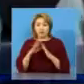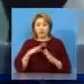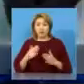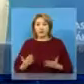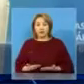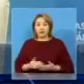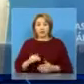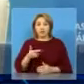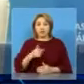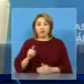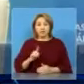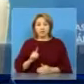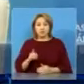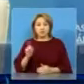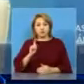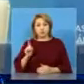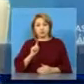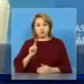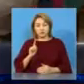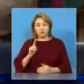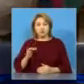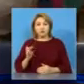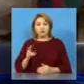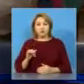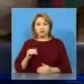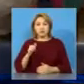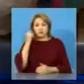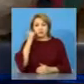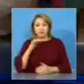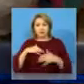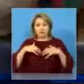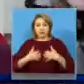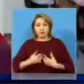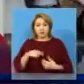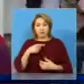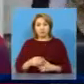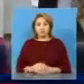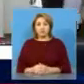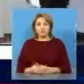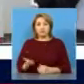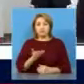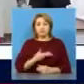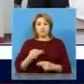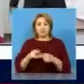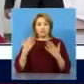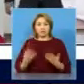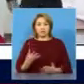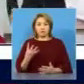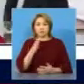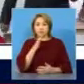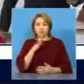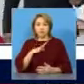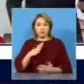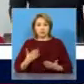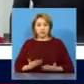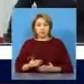тұрғындары көгілдір отынды күте-күте көміріміз де, төзіміміз де таусылды дейді. Бізде енді міне қазір 4 жыл болды тұрып жатқанымызға,